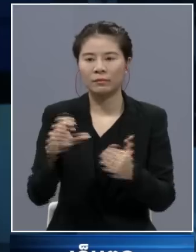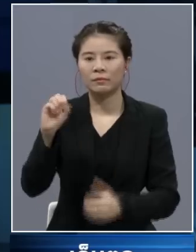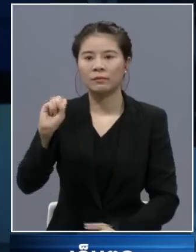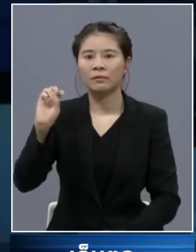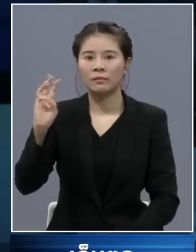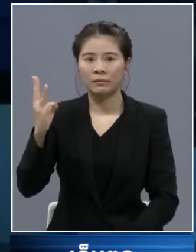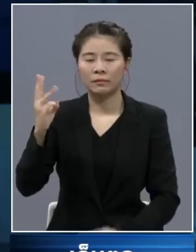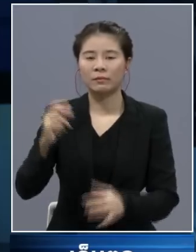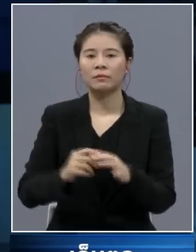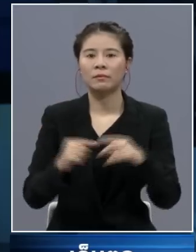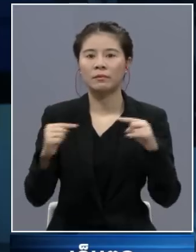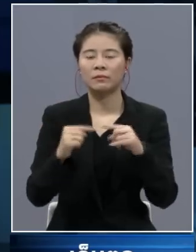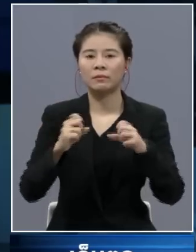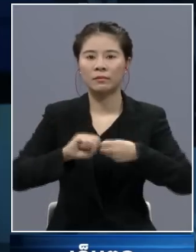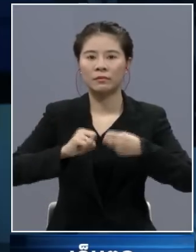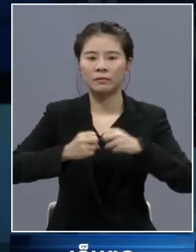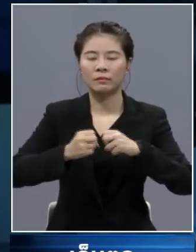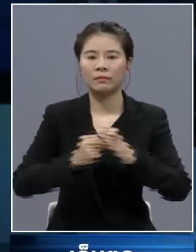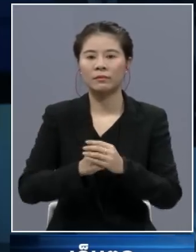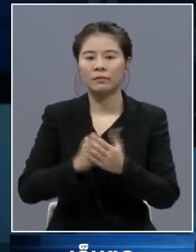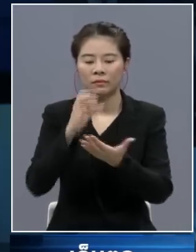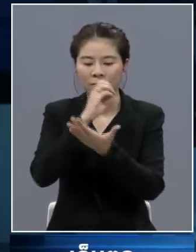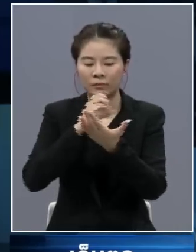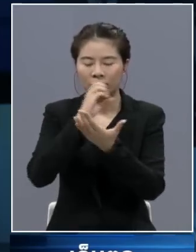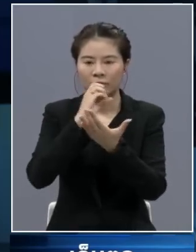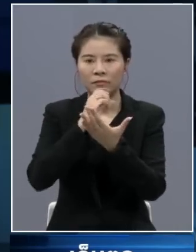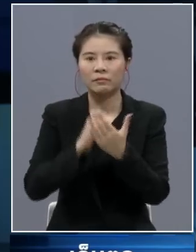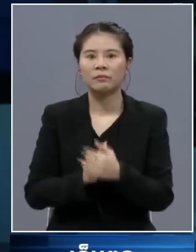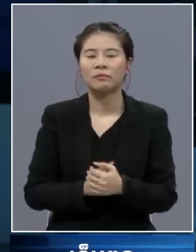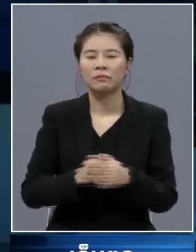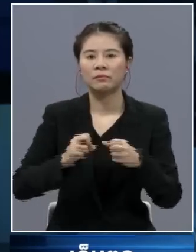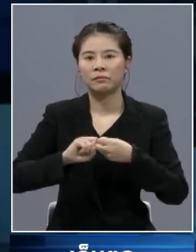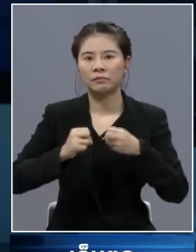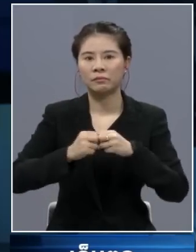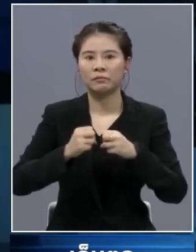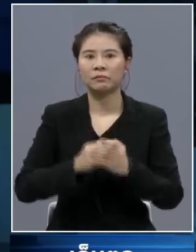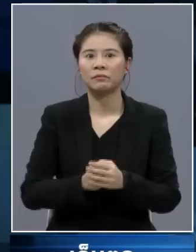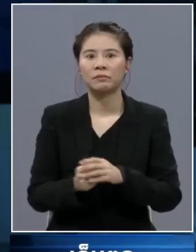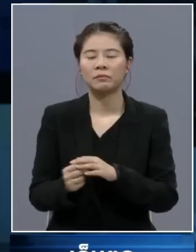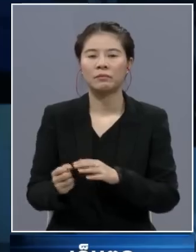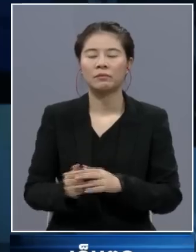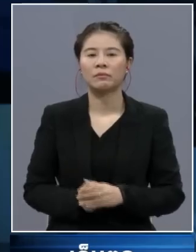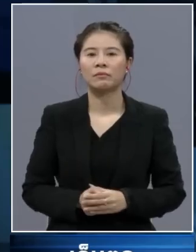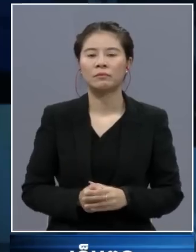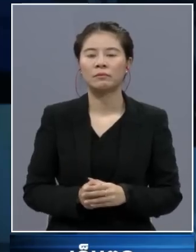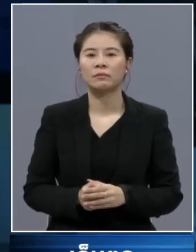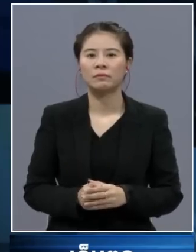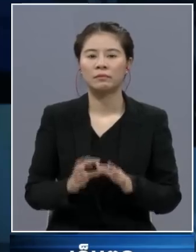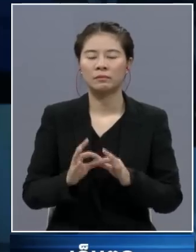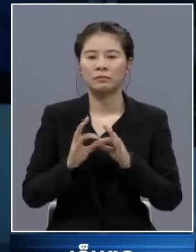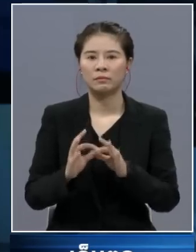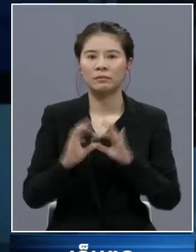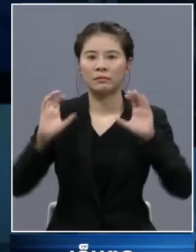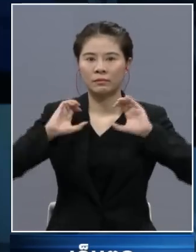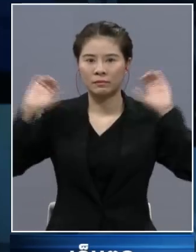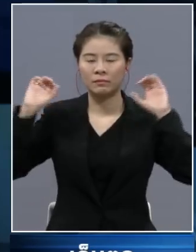มีเรื่องการแก้ปัญหายาเสพติดด้วยด้านสุดท้ายคือมิติด้านการเมืองส่วนนี้เนี่ยเป็นการปฏิรูปการทำงานของภาครัฐให้มีประสิท